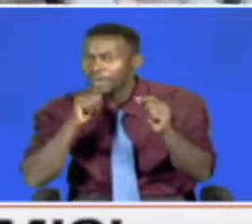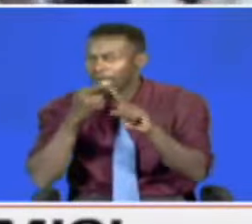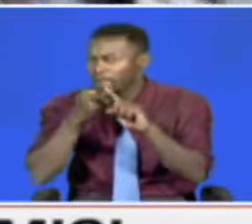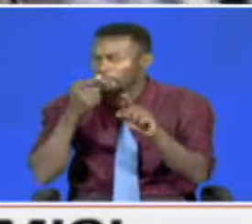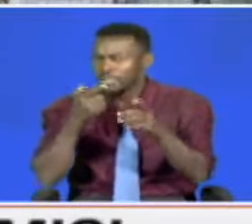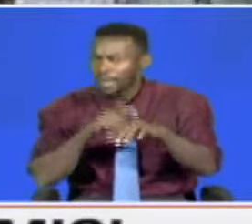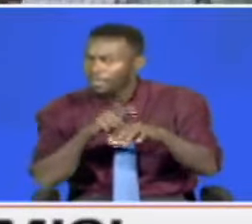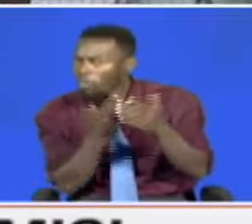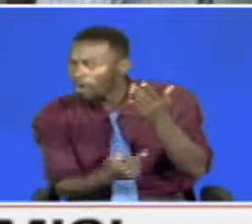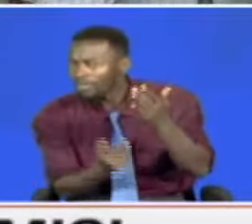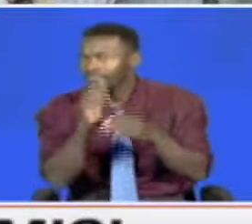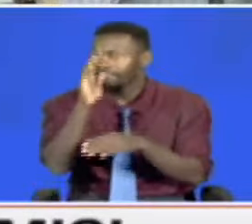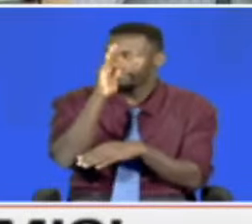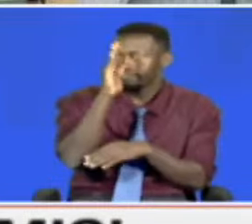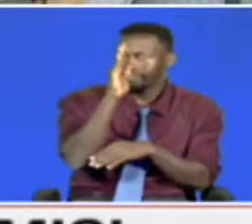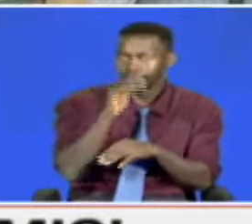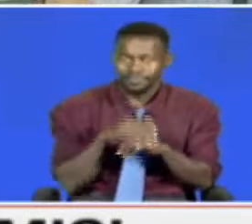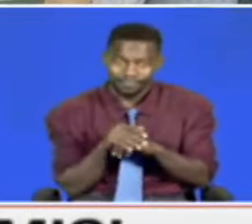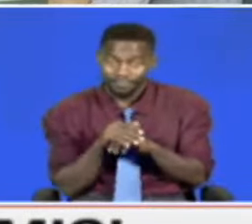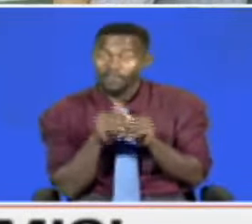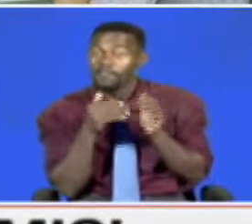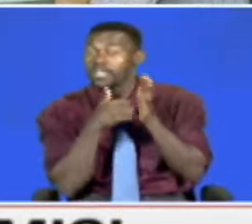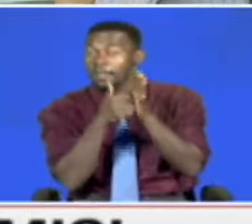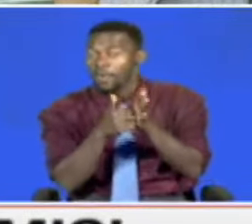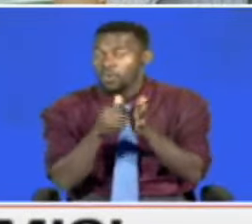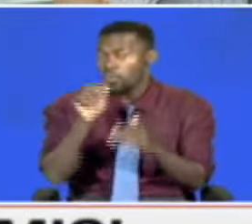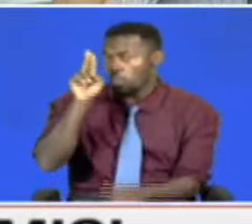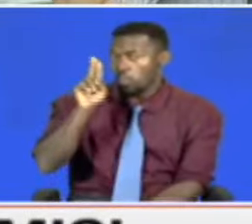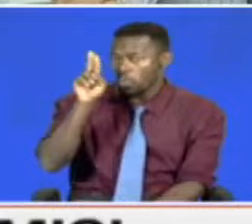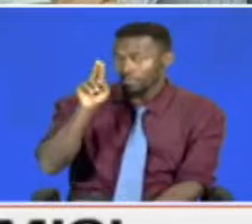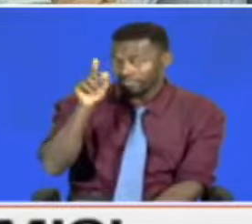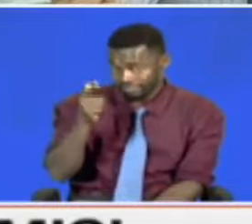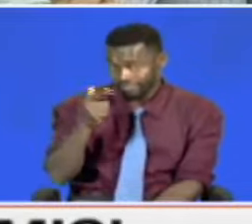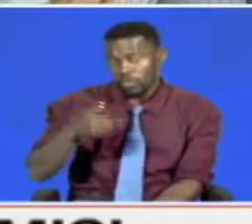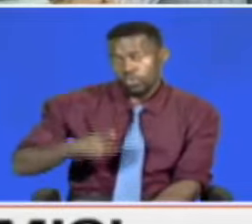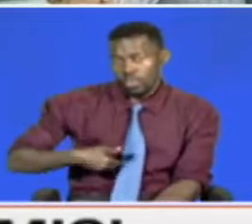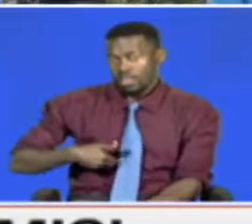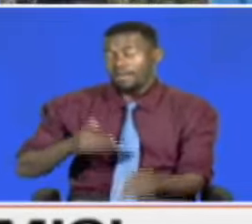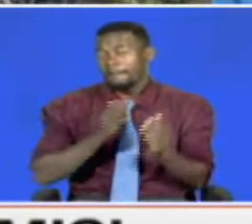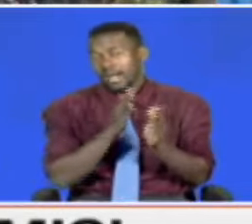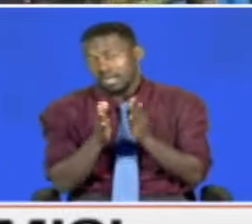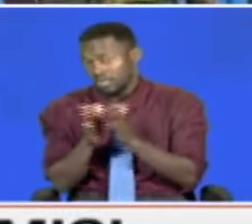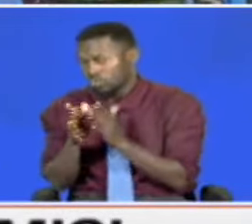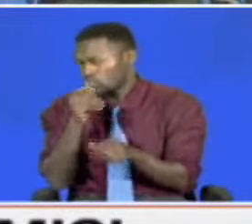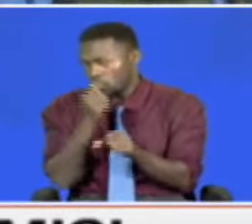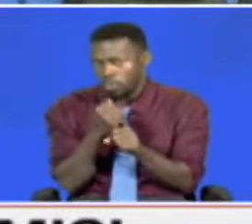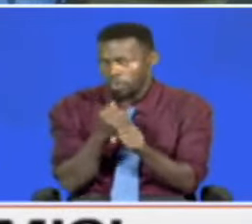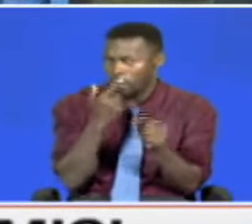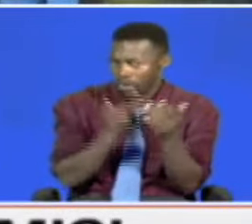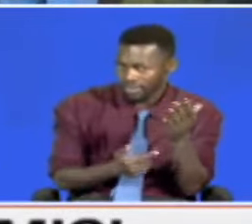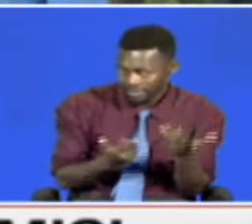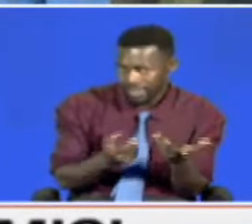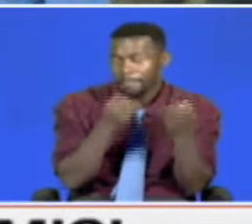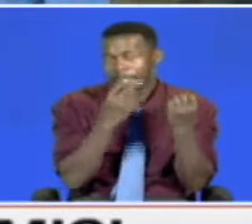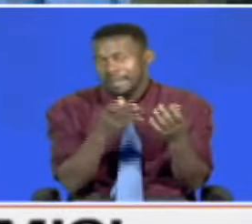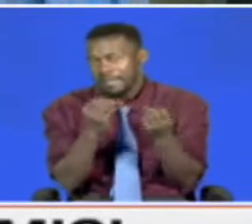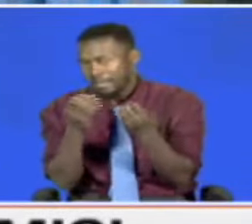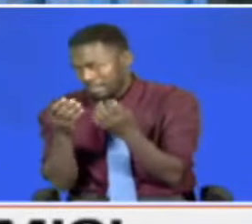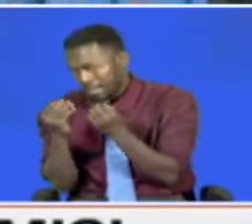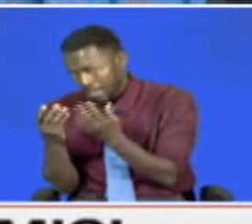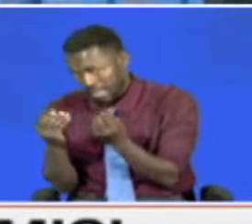ya dhuhuri, bustani ya Uhuru ambayo iliratibiwa kama sehemu ambapo mamilioni ya waandamanaji